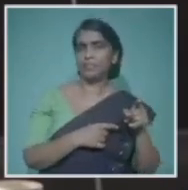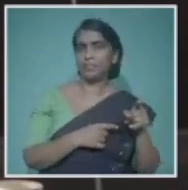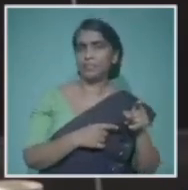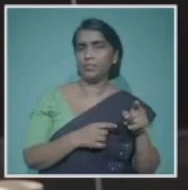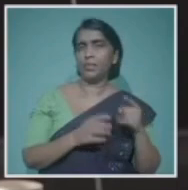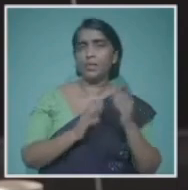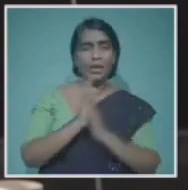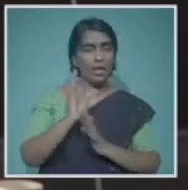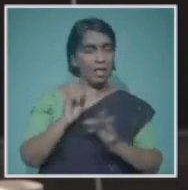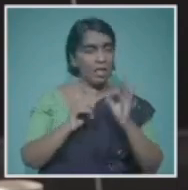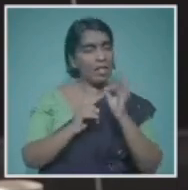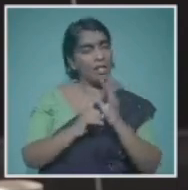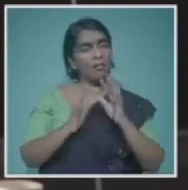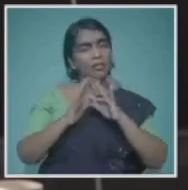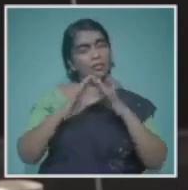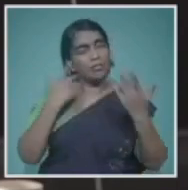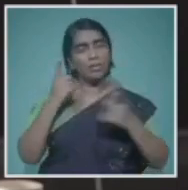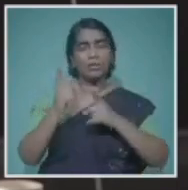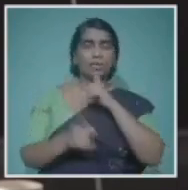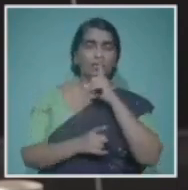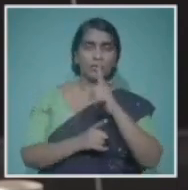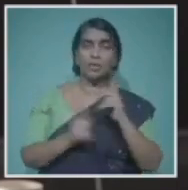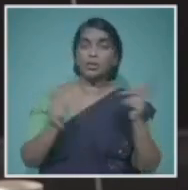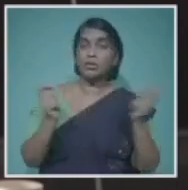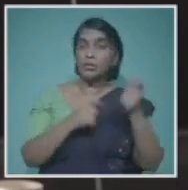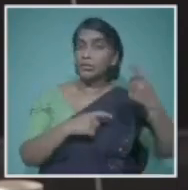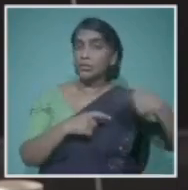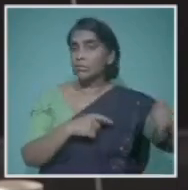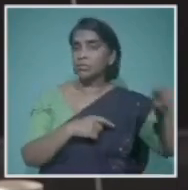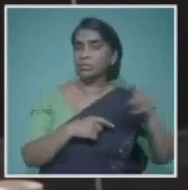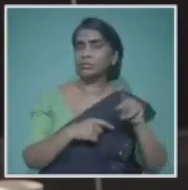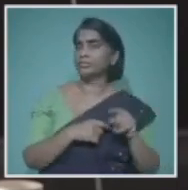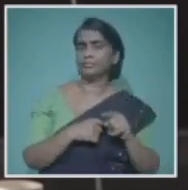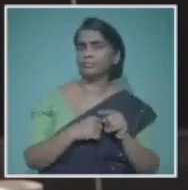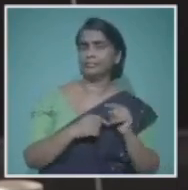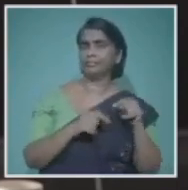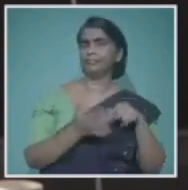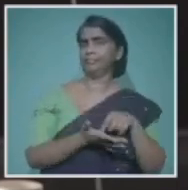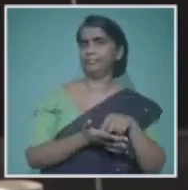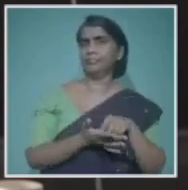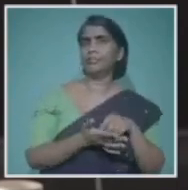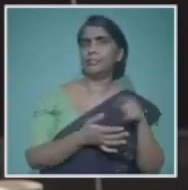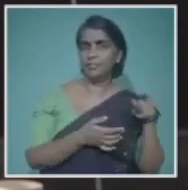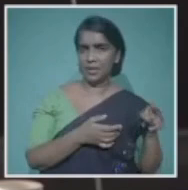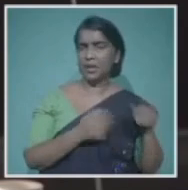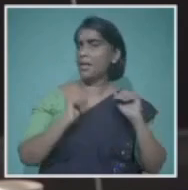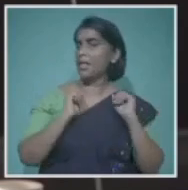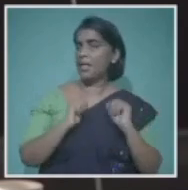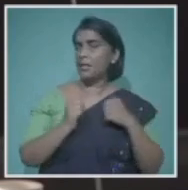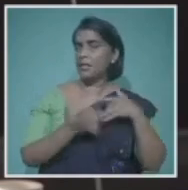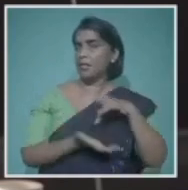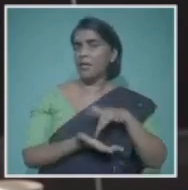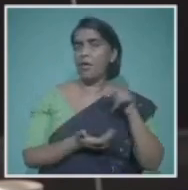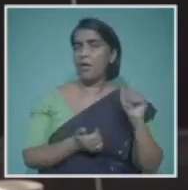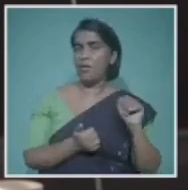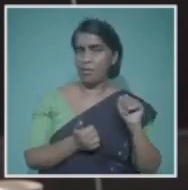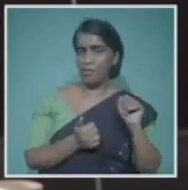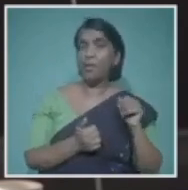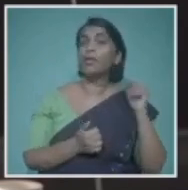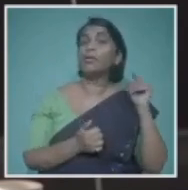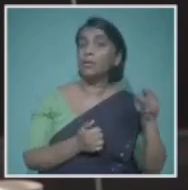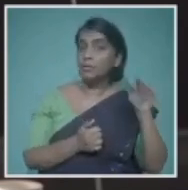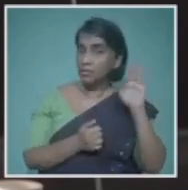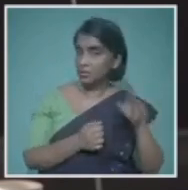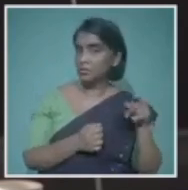තියෙනවා. ඇමතිවරයා මොනවා කිව්වත් වෙළඳ පොළ යම්කිසි තැනක ඉන්නේ. මොකක්ද ඒ තැන? ඒ